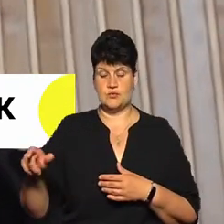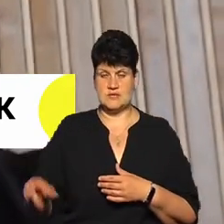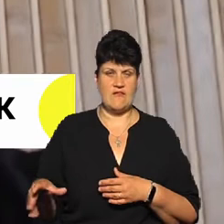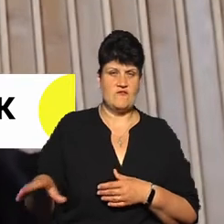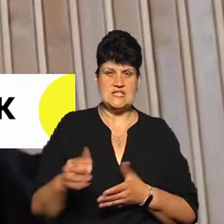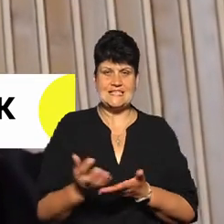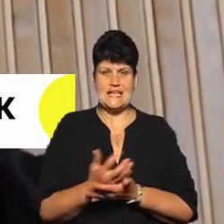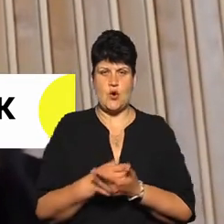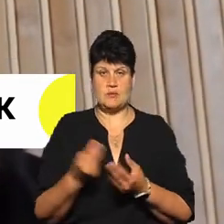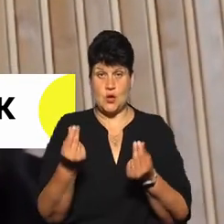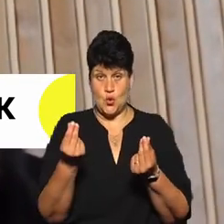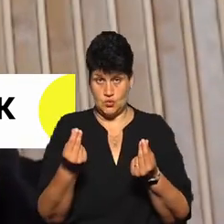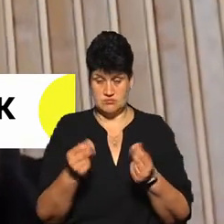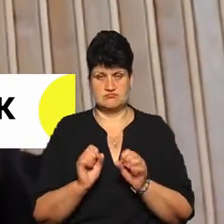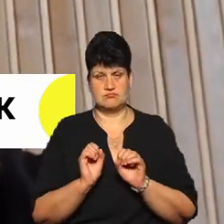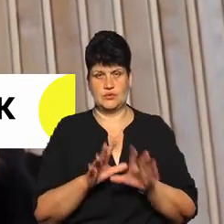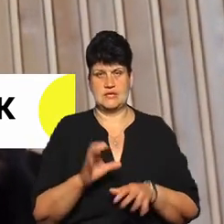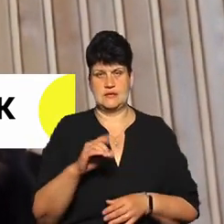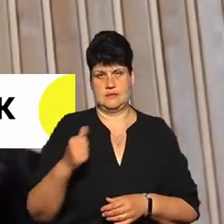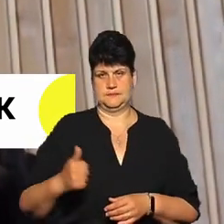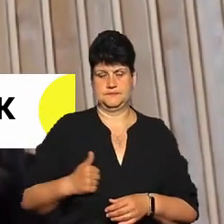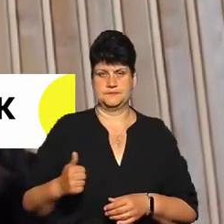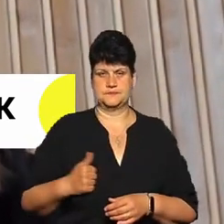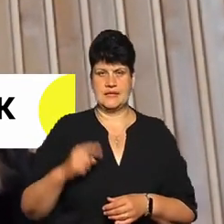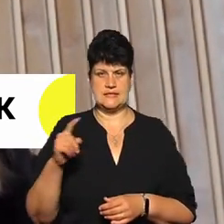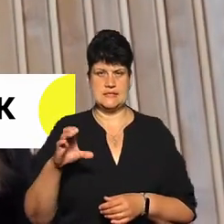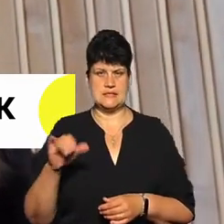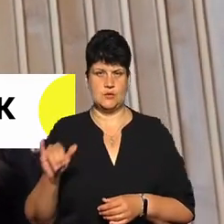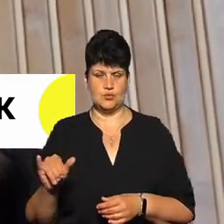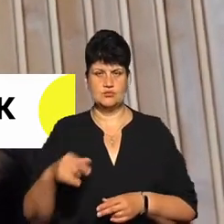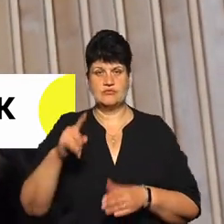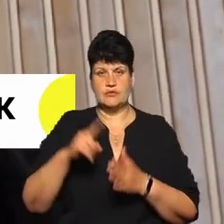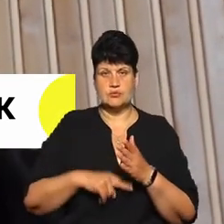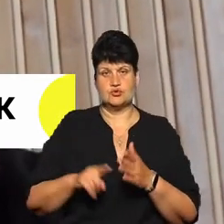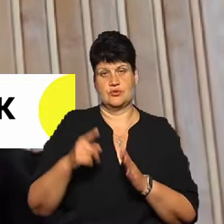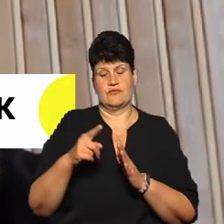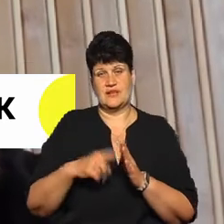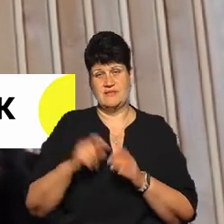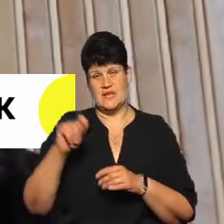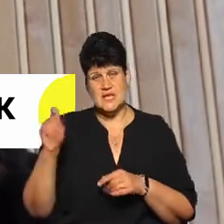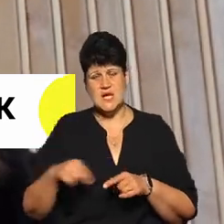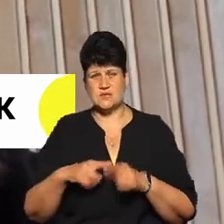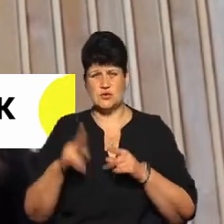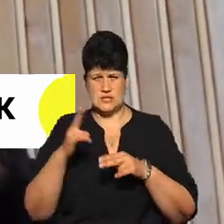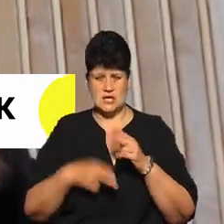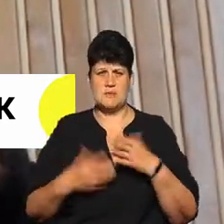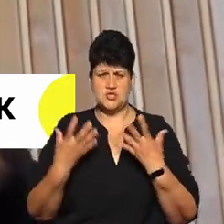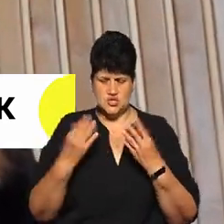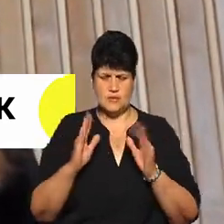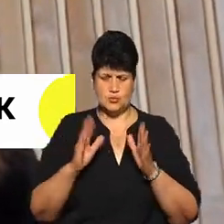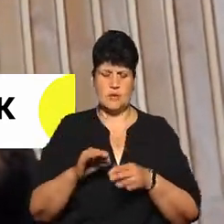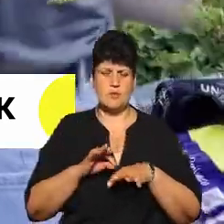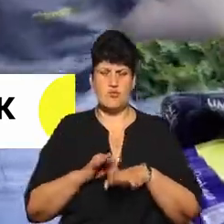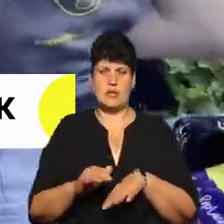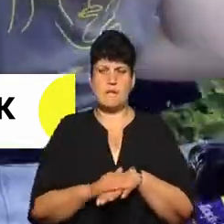зароблені кошти підуть на потреби ЗСУ. Сподіваюся, що війна скоро закінчиться, але я думаю, ми ще будемо проводити